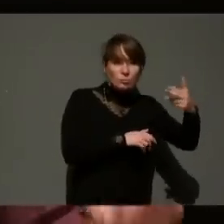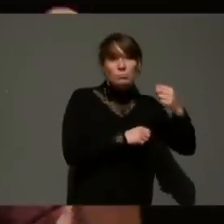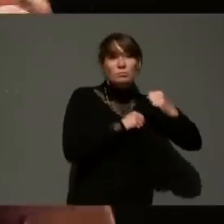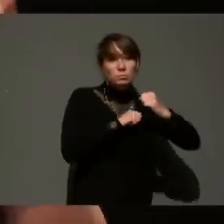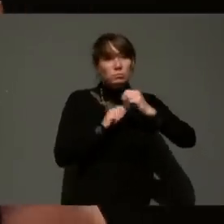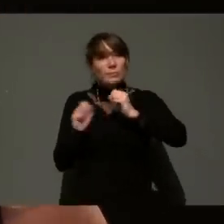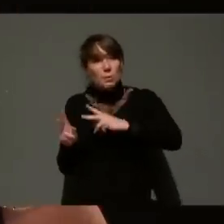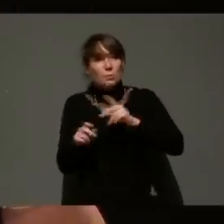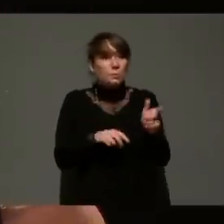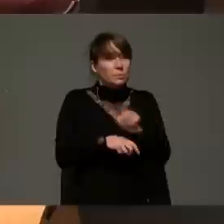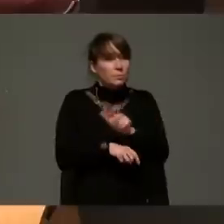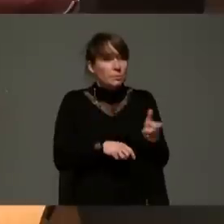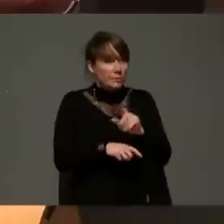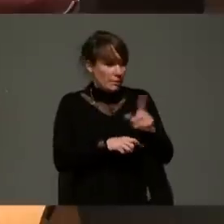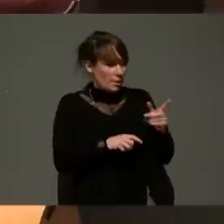Et vous disiez